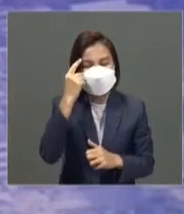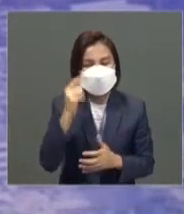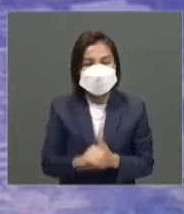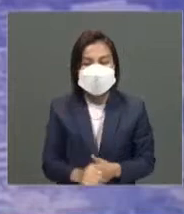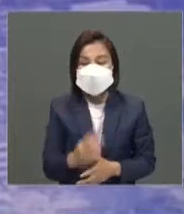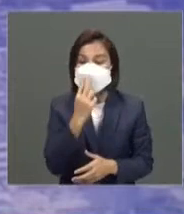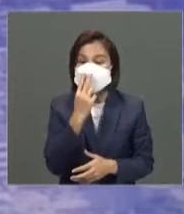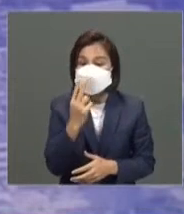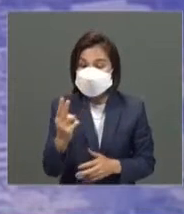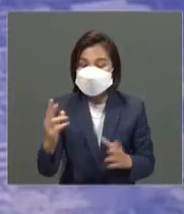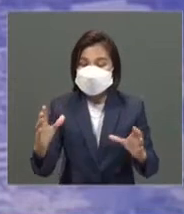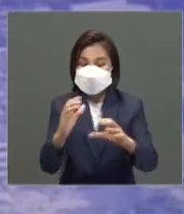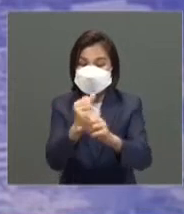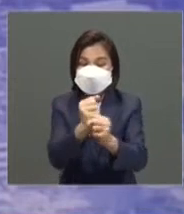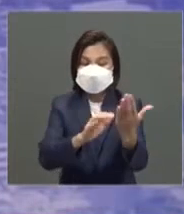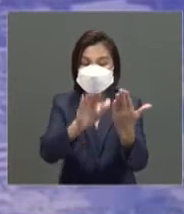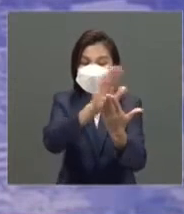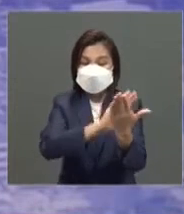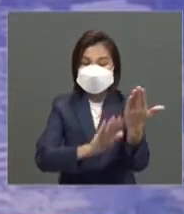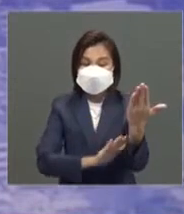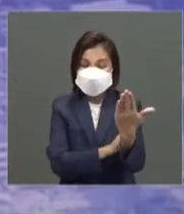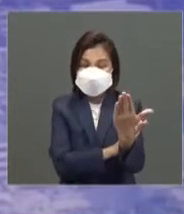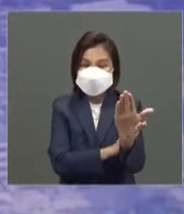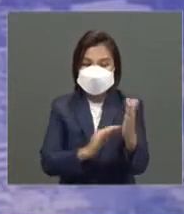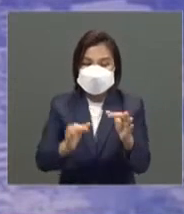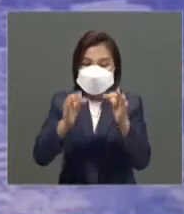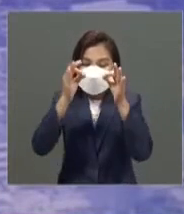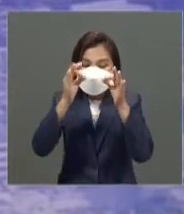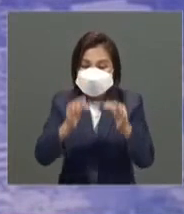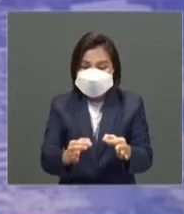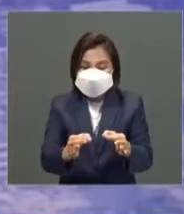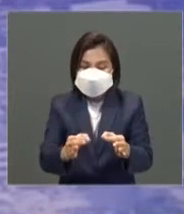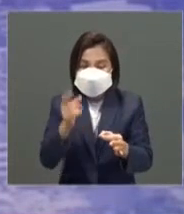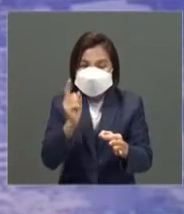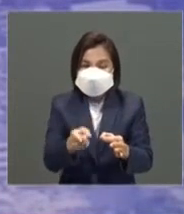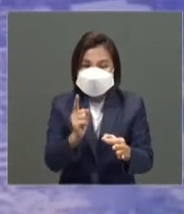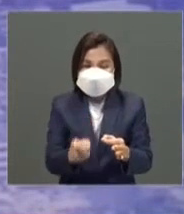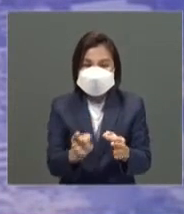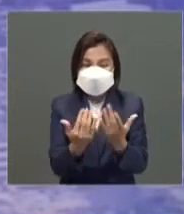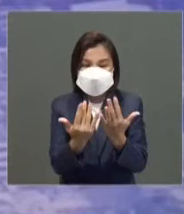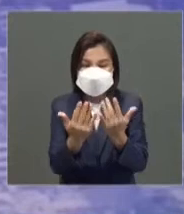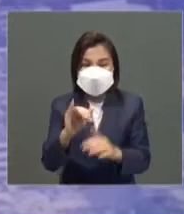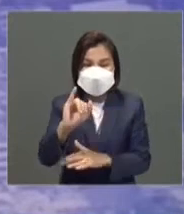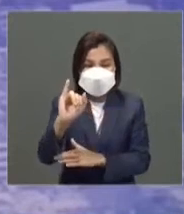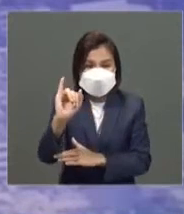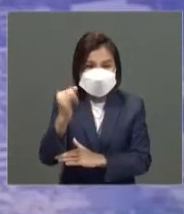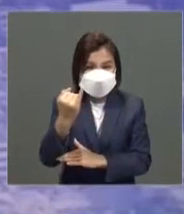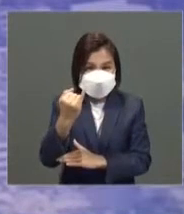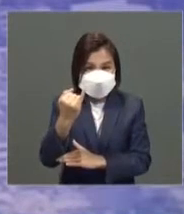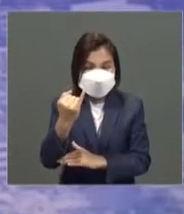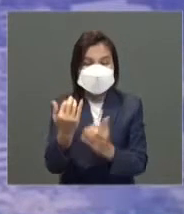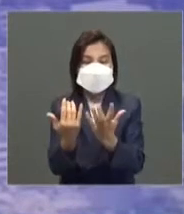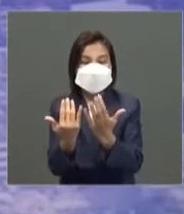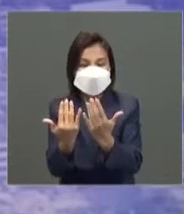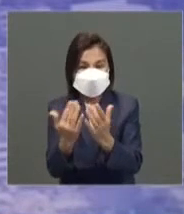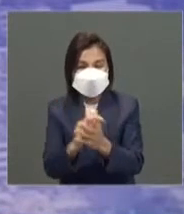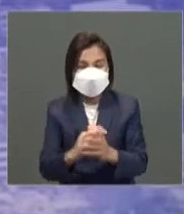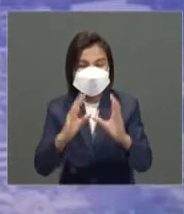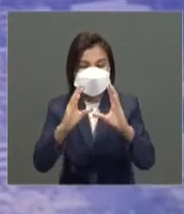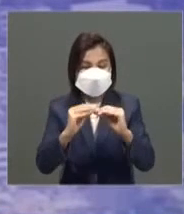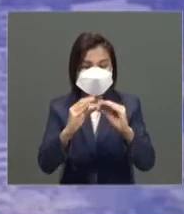ามองในภาพรวมแล้วก็ภาพย่อยแล้วก็ตัดสินใจจริงๆจะเกิดขึ้นในวันจันทร์ที่จะถึงนี้จะมีการ